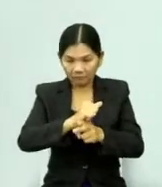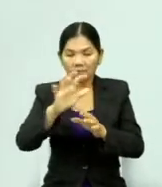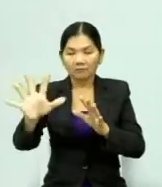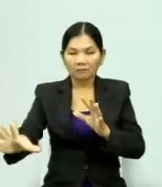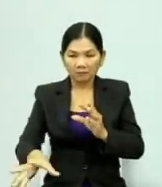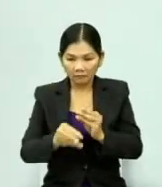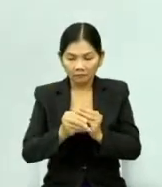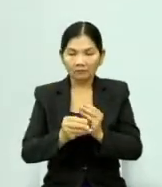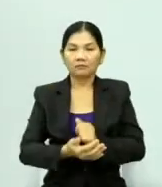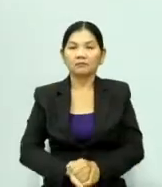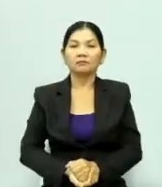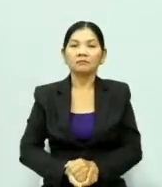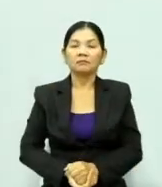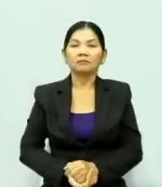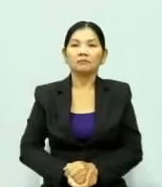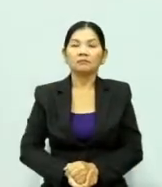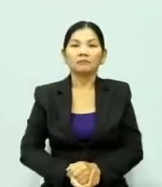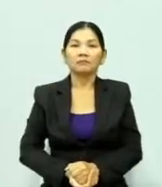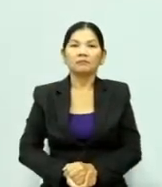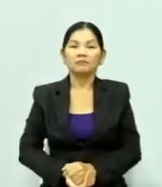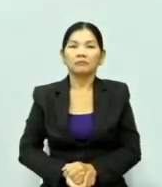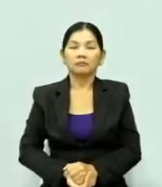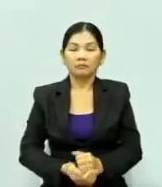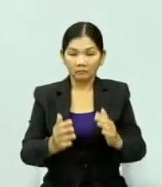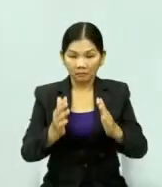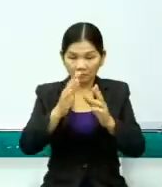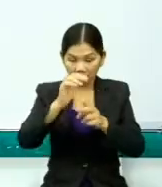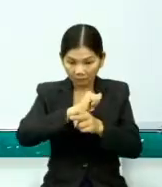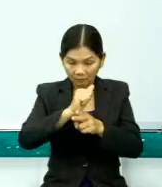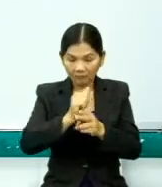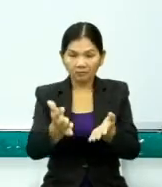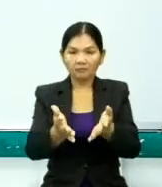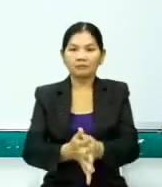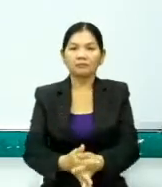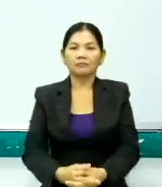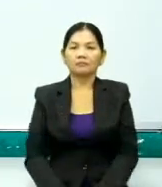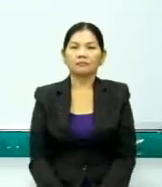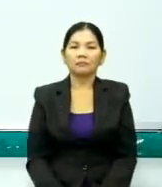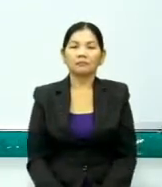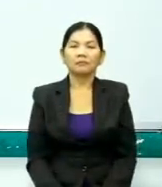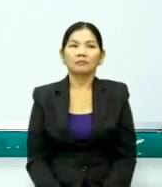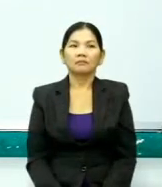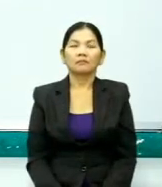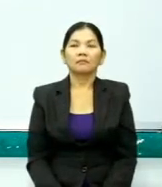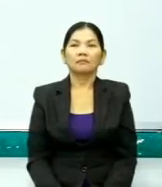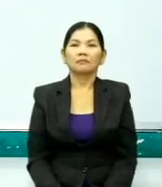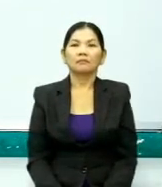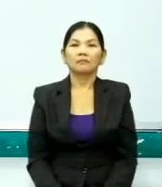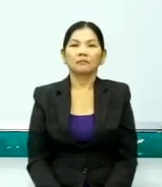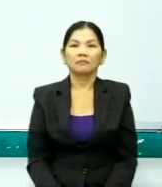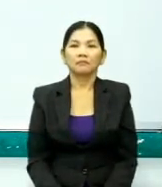chung con tiết con á chà con lực sử phơi kích cáp tế con lớn